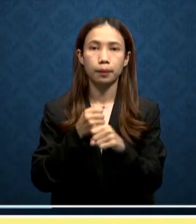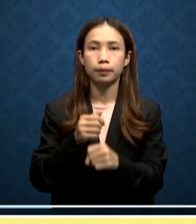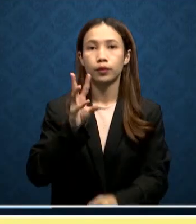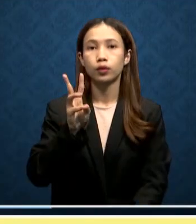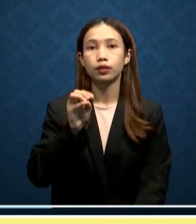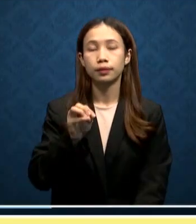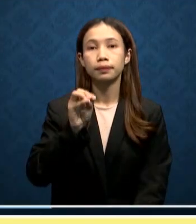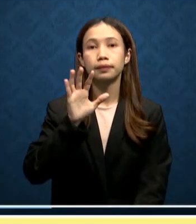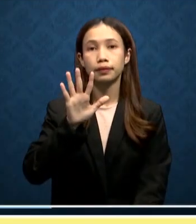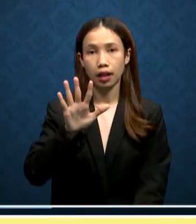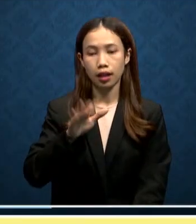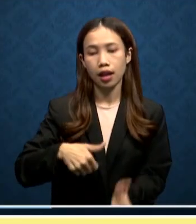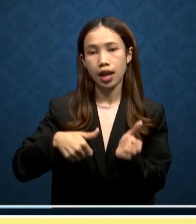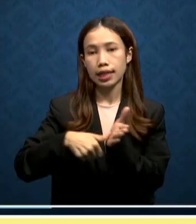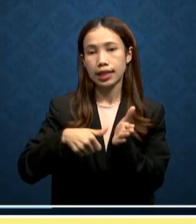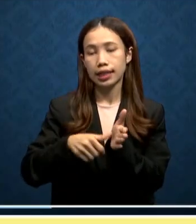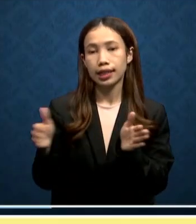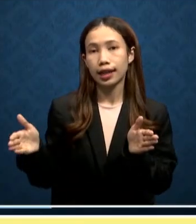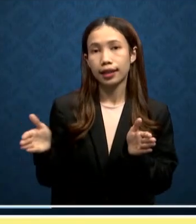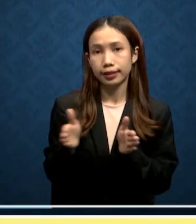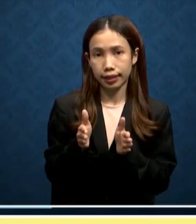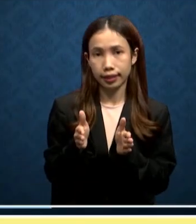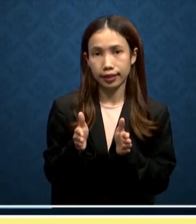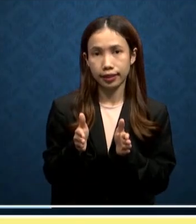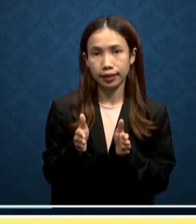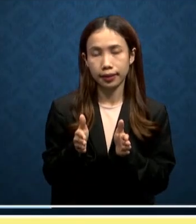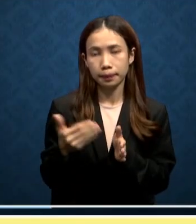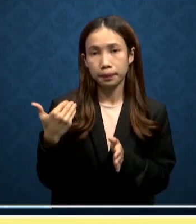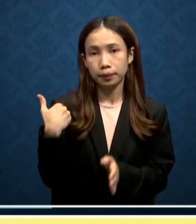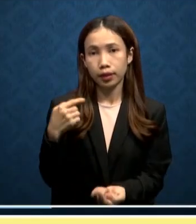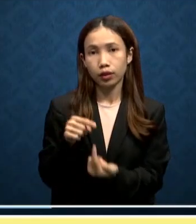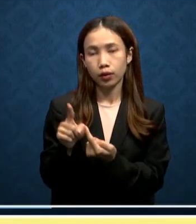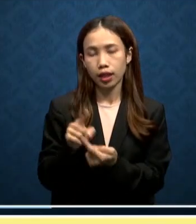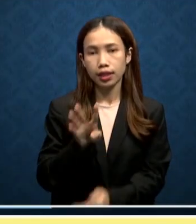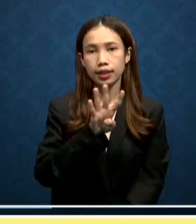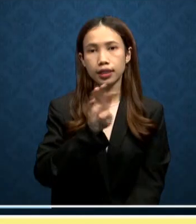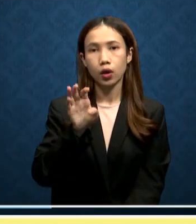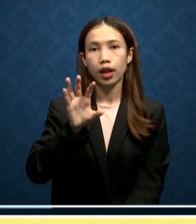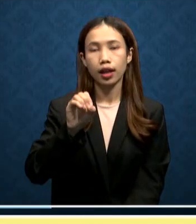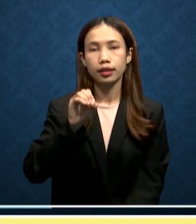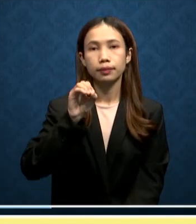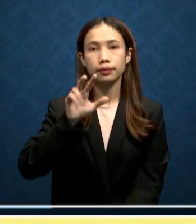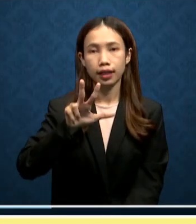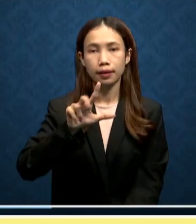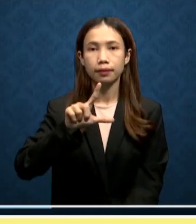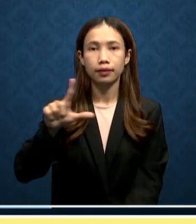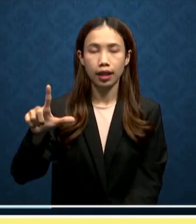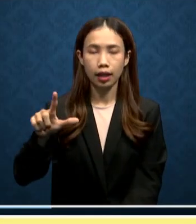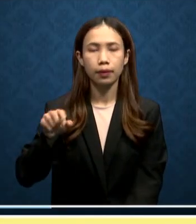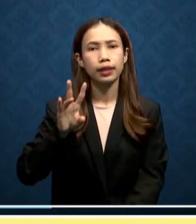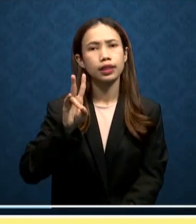เนี่ยลูกหนี้ระยะสั้นนะมีถึง 453ล้านเป็น